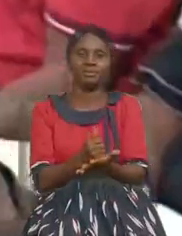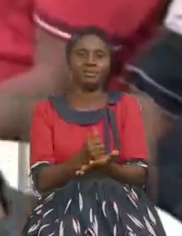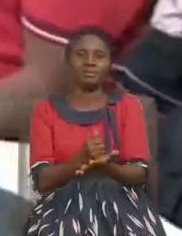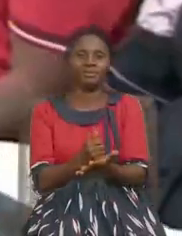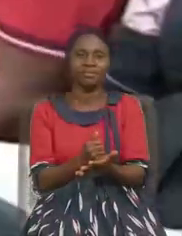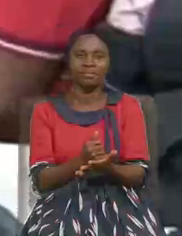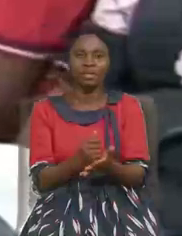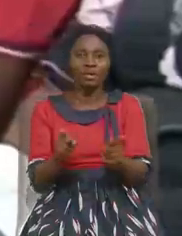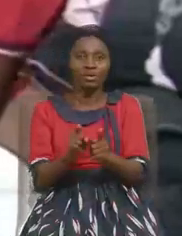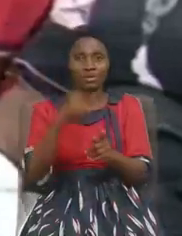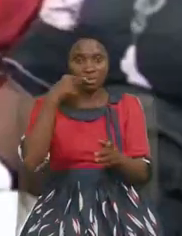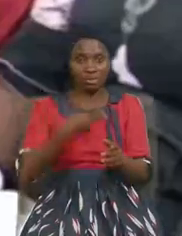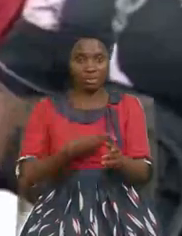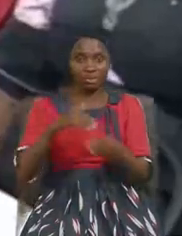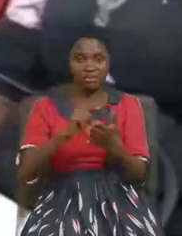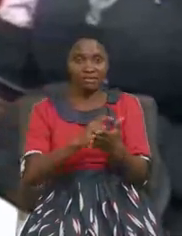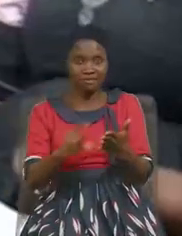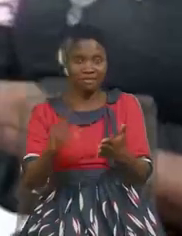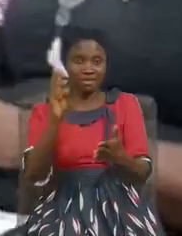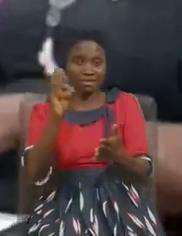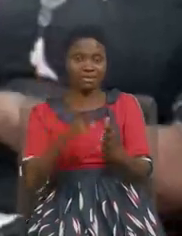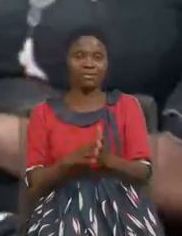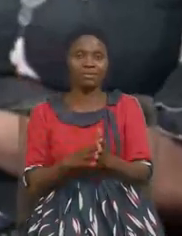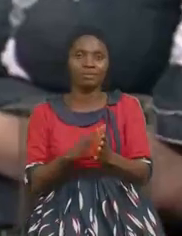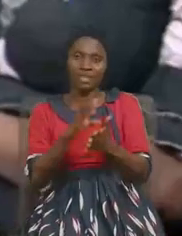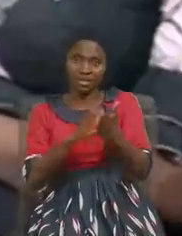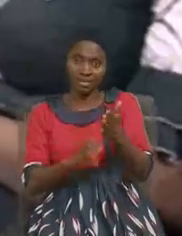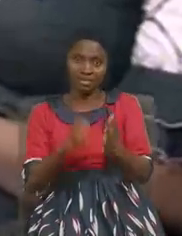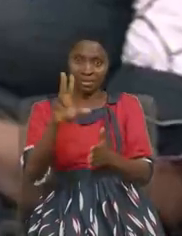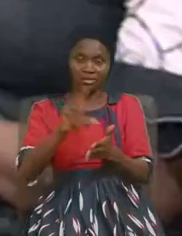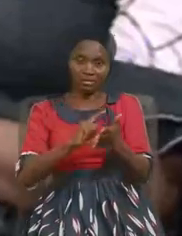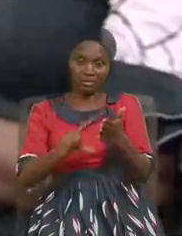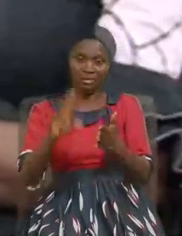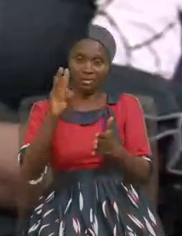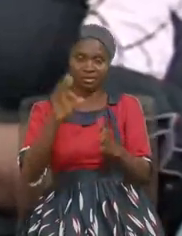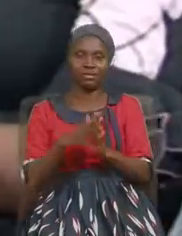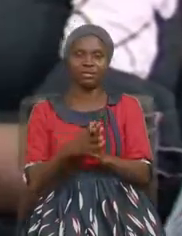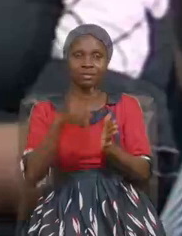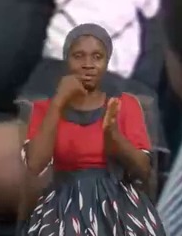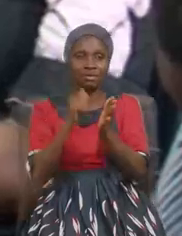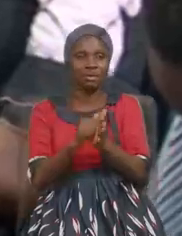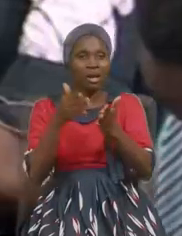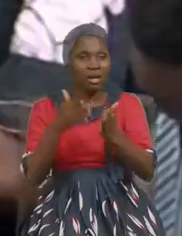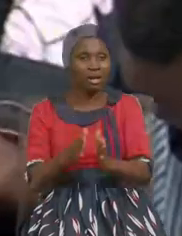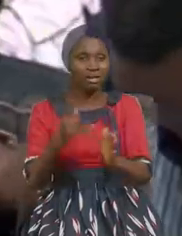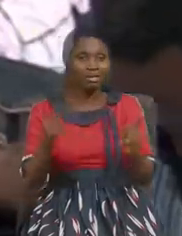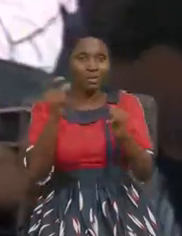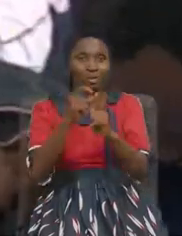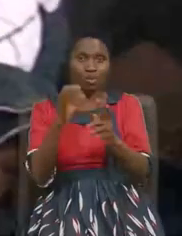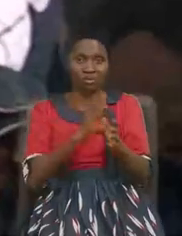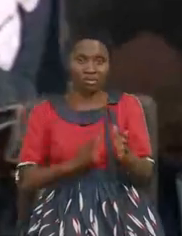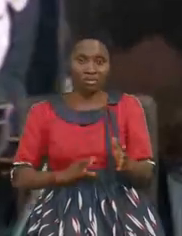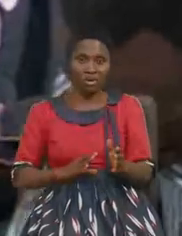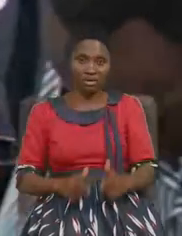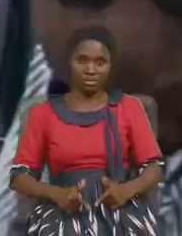Dans le verset 16, chapitre 3. Que la parole de Christ habite parmi